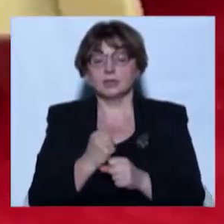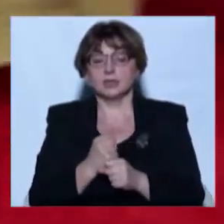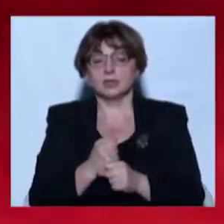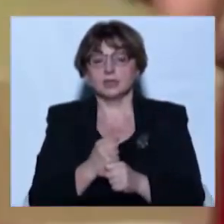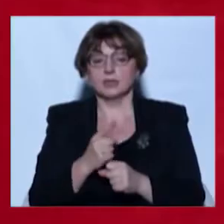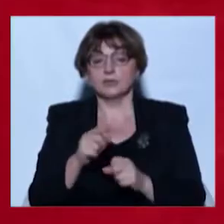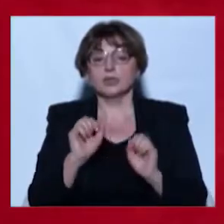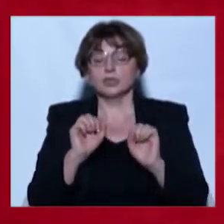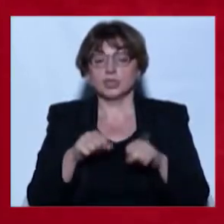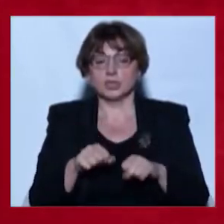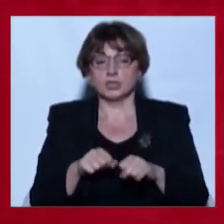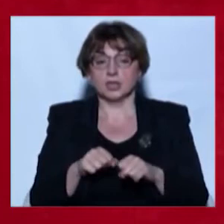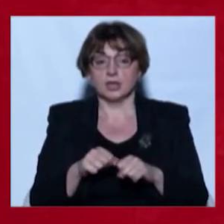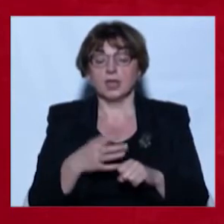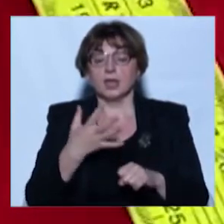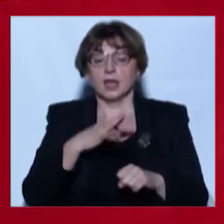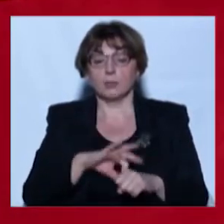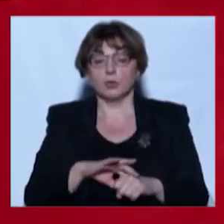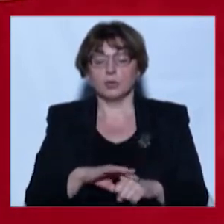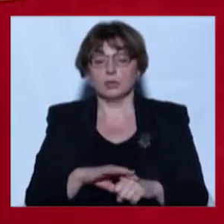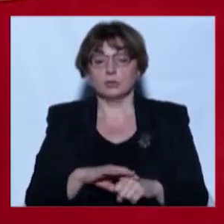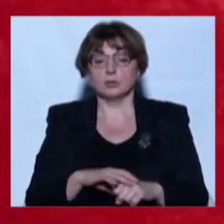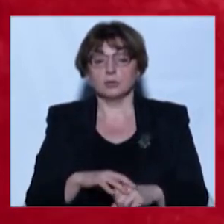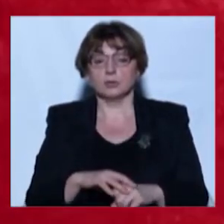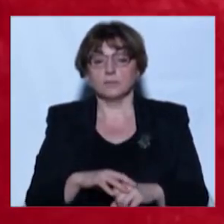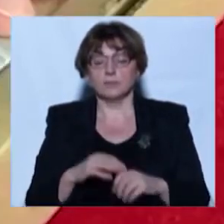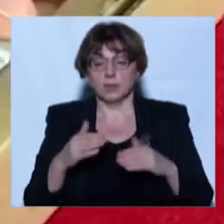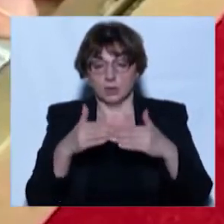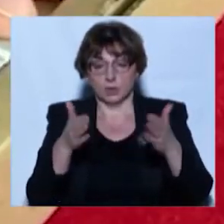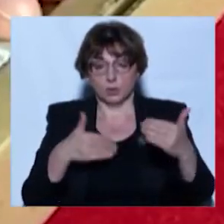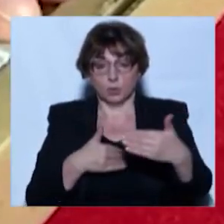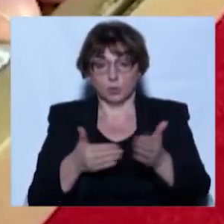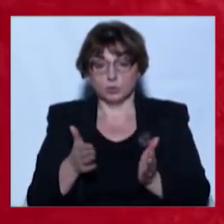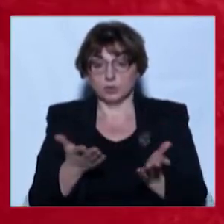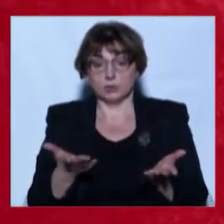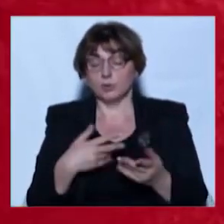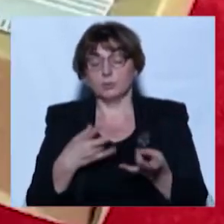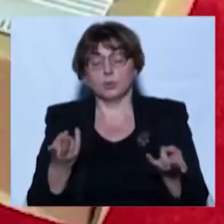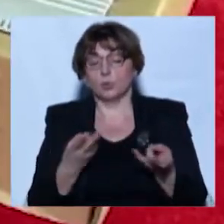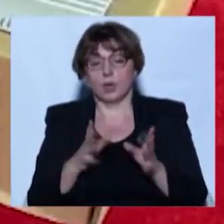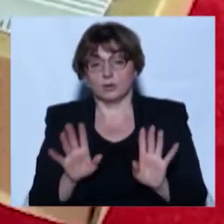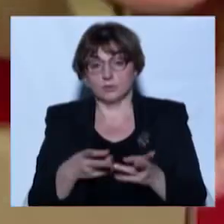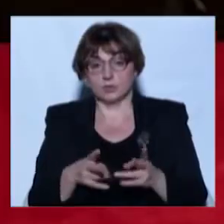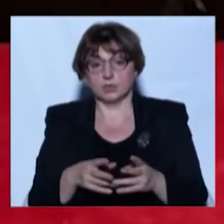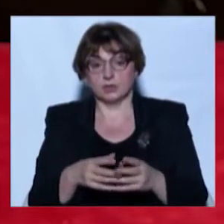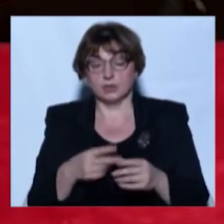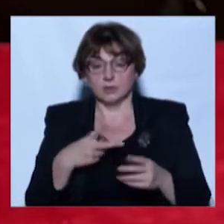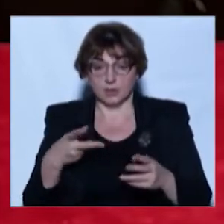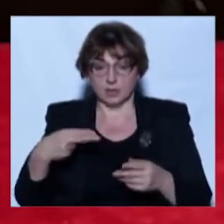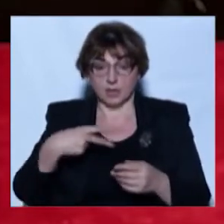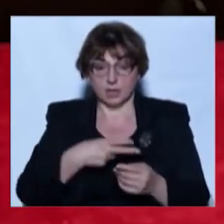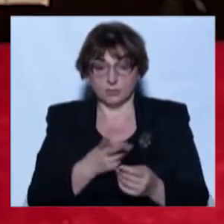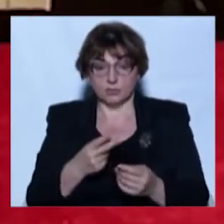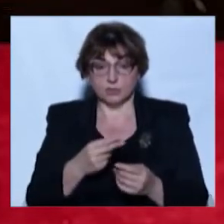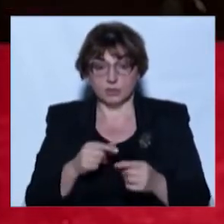էտեպլատ, դկեն շեգիցլիատ գամոյի գենոտ ուտի ռայմեր ումելից աղարկ ճիրտեպատ, գամոճրատ